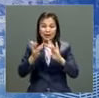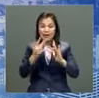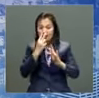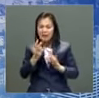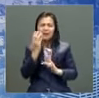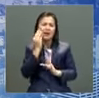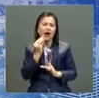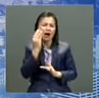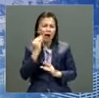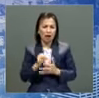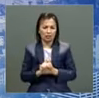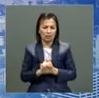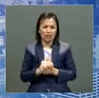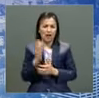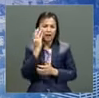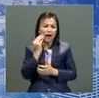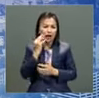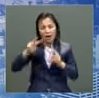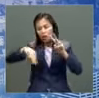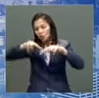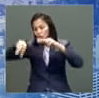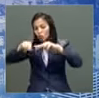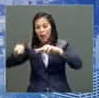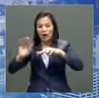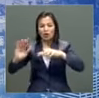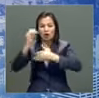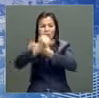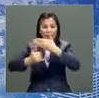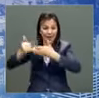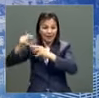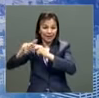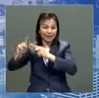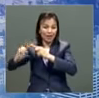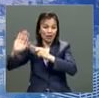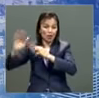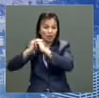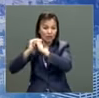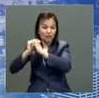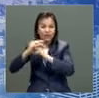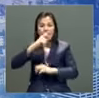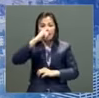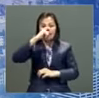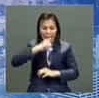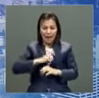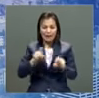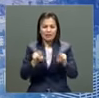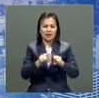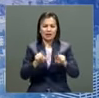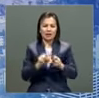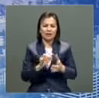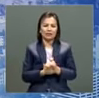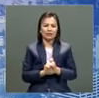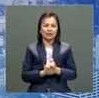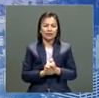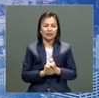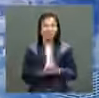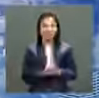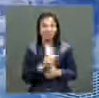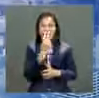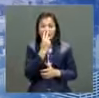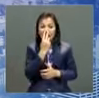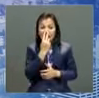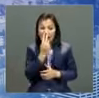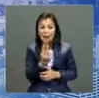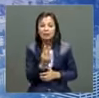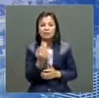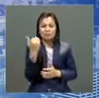ความน่ารักของคนที่เขาดูแลกันในข้ามประเทศของไทยเราก็มีนะฮะถ้าท่านจะอยากจะส่งในรายละเอียดอ